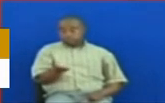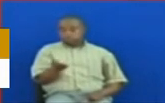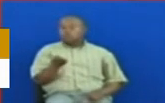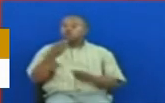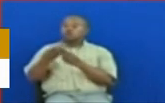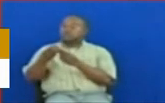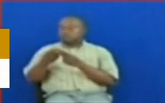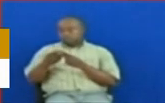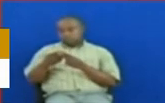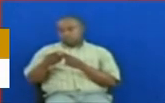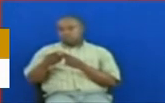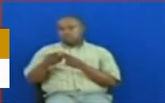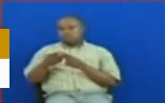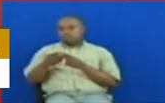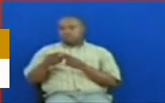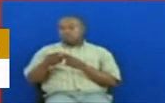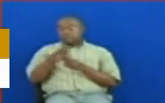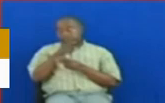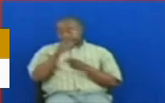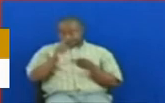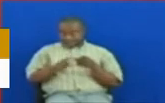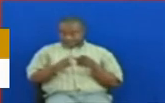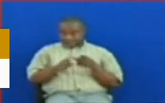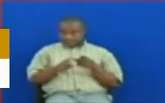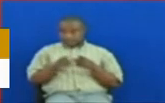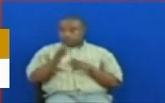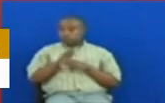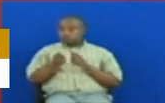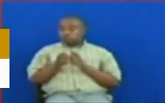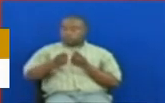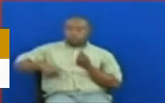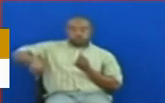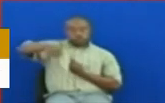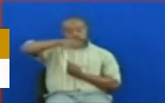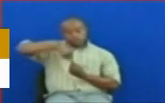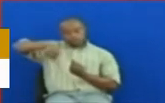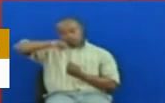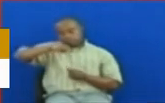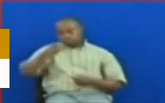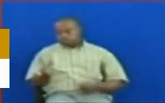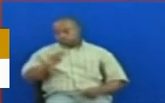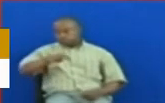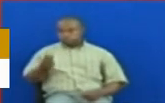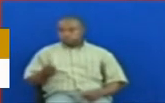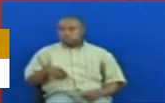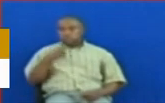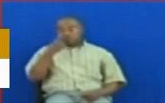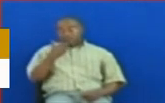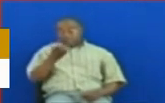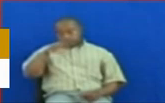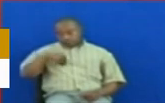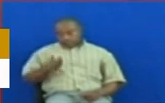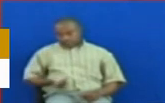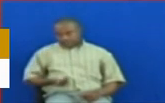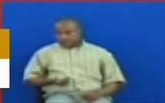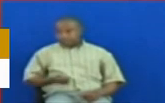Haina madhara. La pili, hili swala la rotation. Mheshimiwa Mwenyekiti, naomba bunge yako tu likubaliane